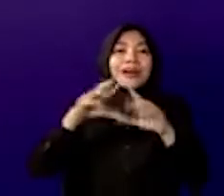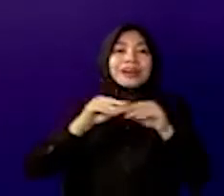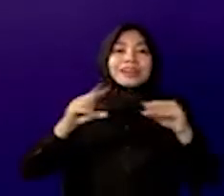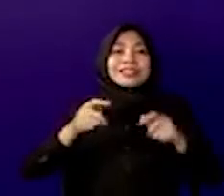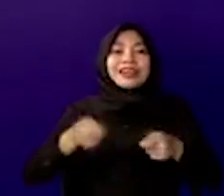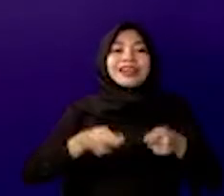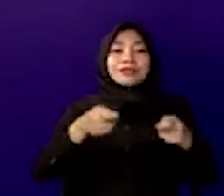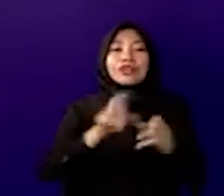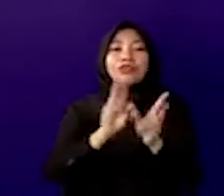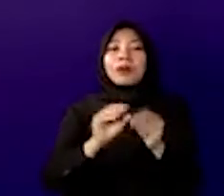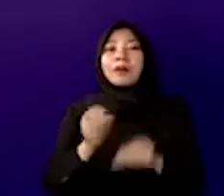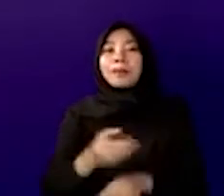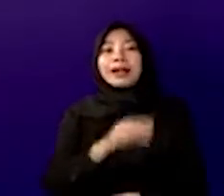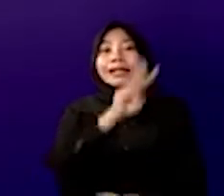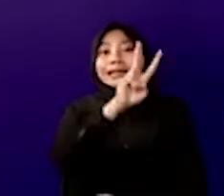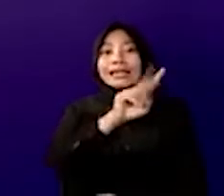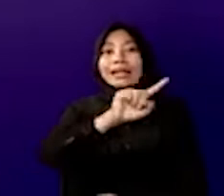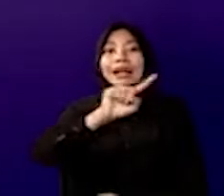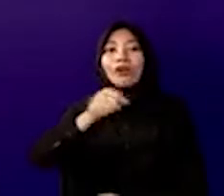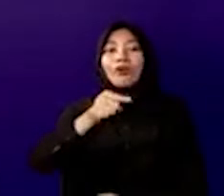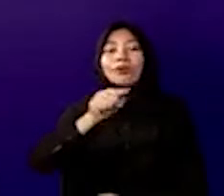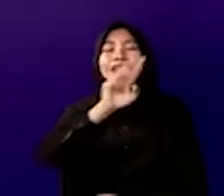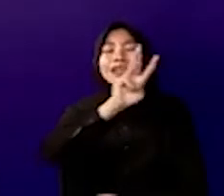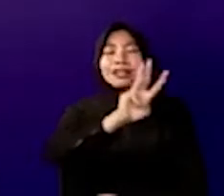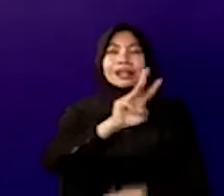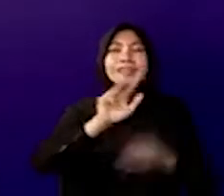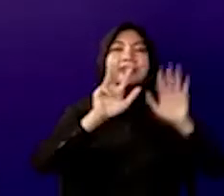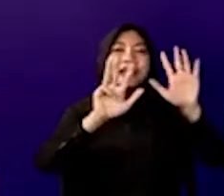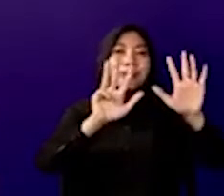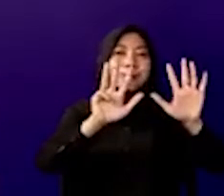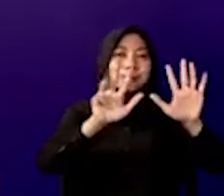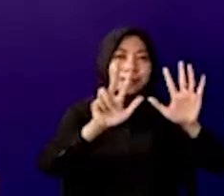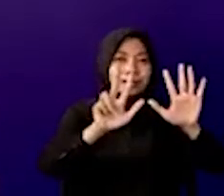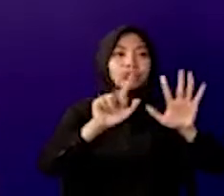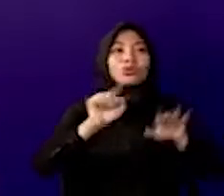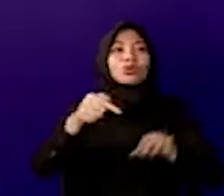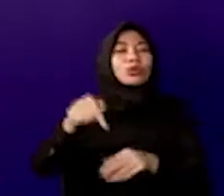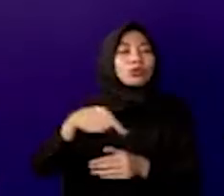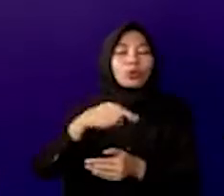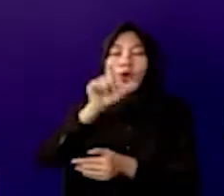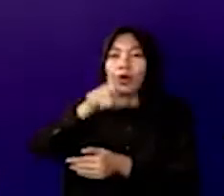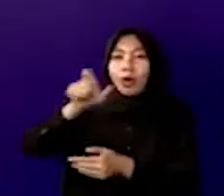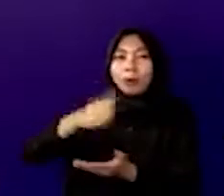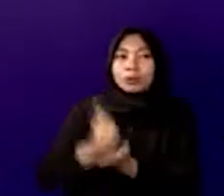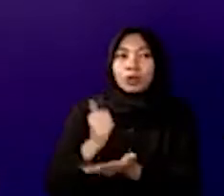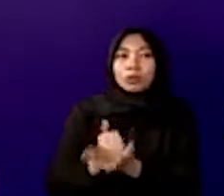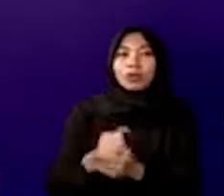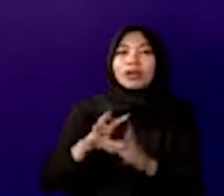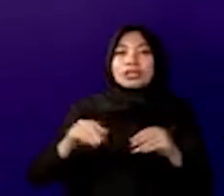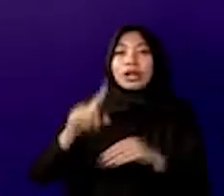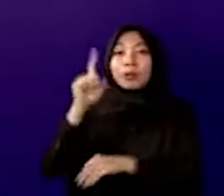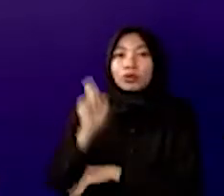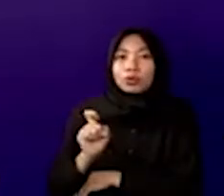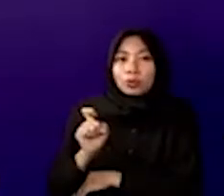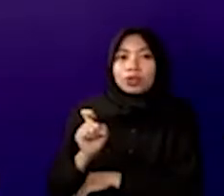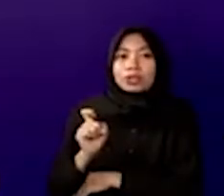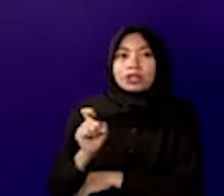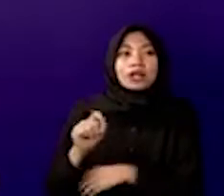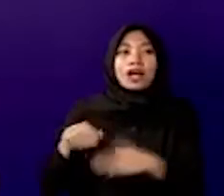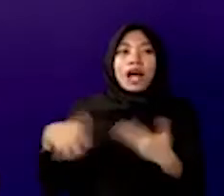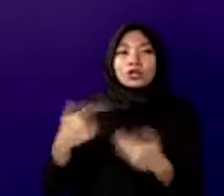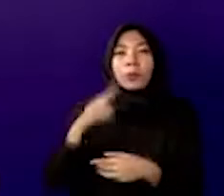38 juta Pak itu real By name by address orang yang butuh kerja atau orang yang perlu eh